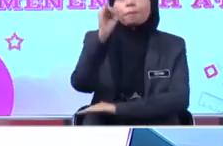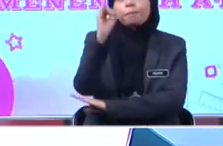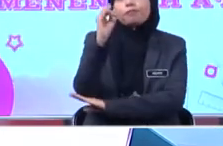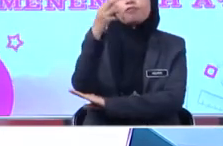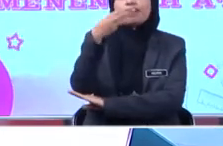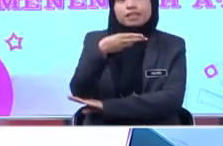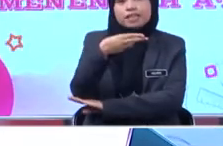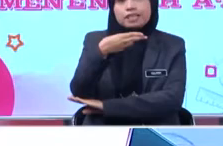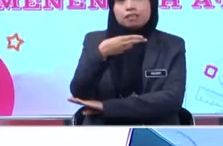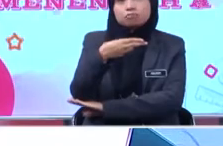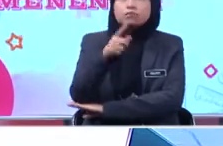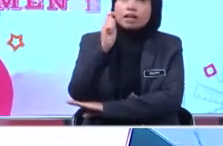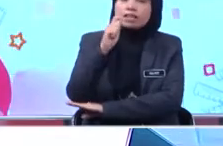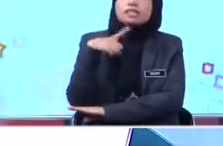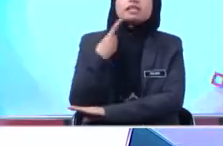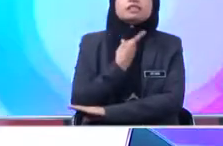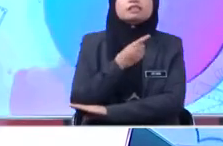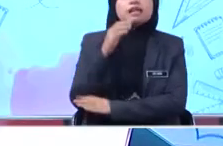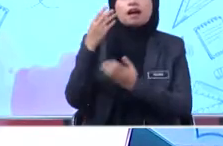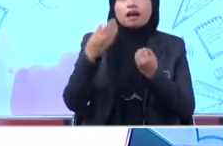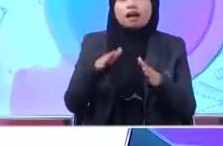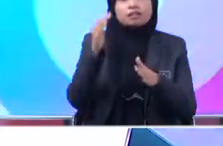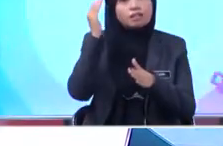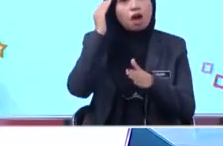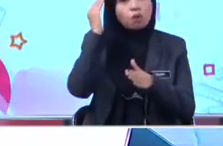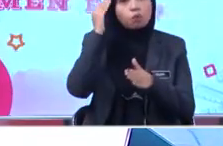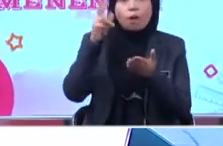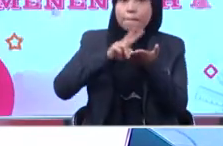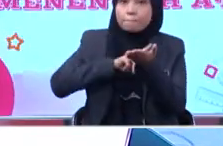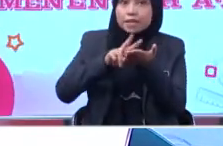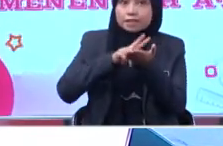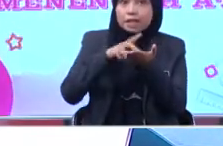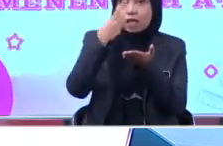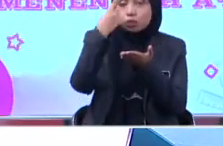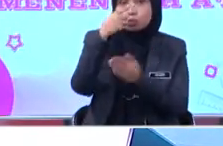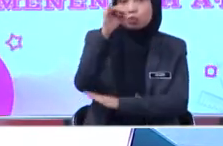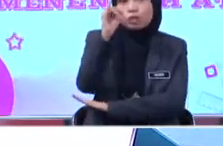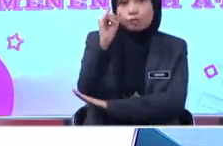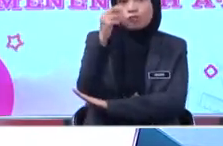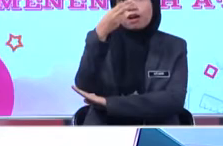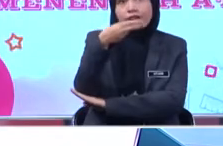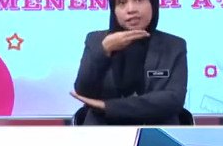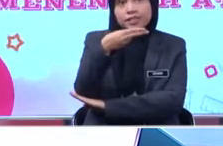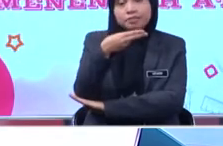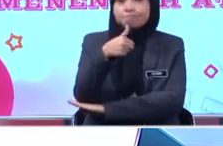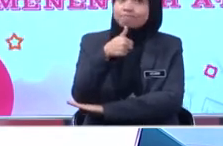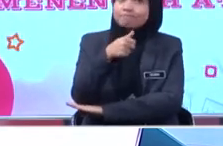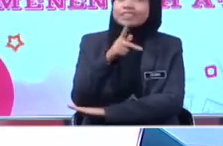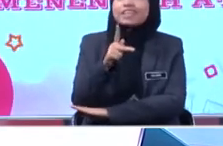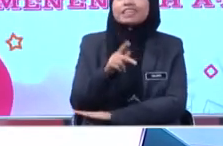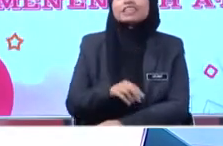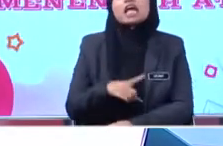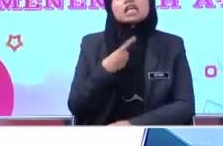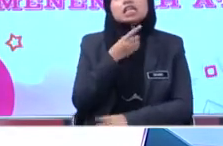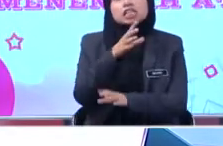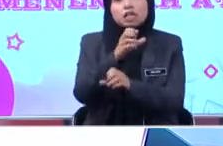dan baru saja tadi kita selesai mengetahui teknik bacaan bagi hukum ikhfa Haqiqi sonoken murid-murid